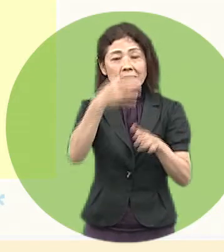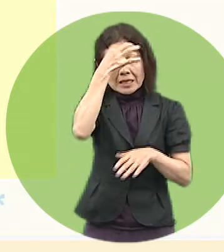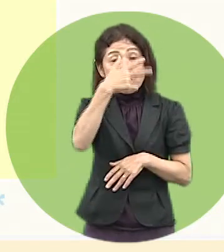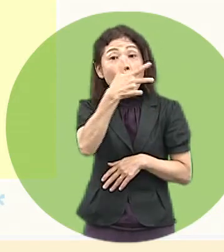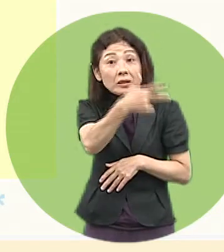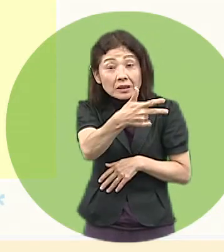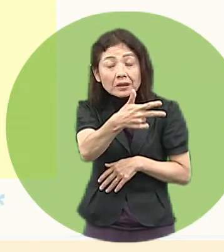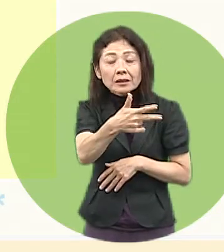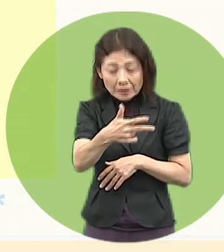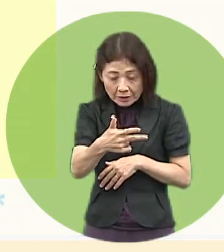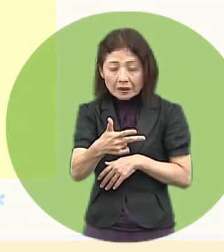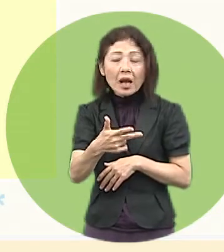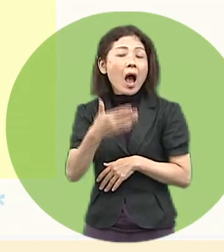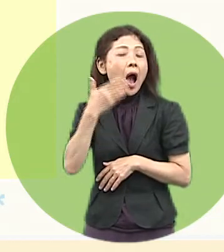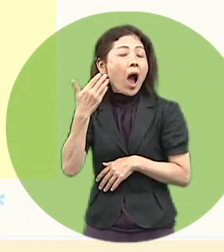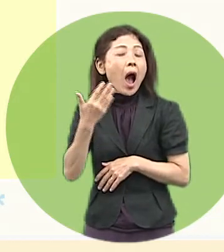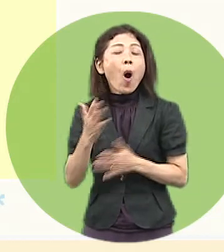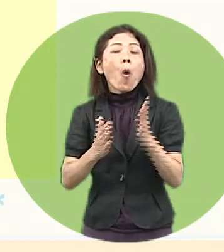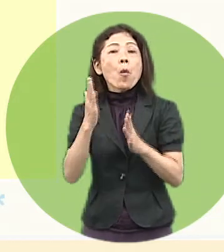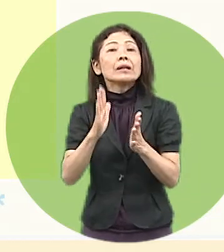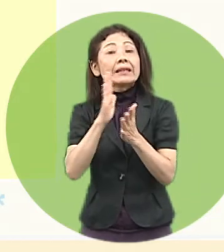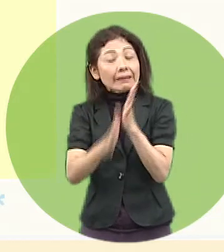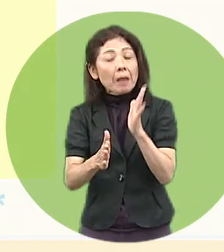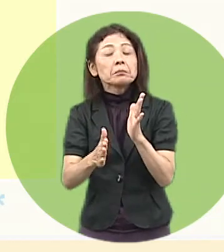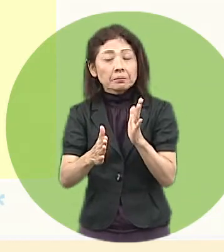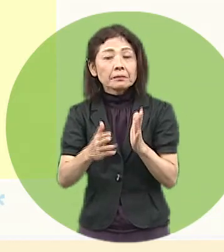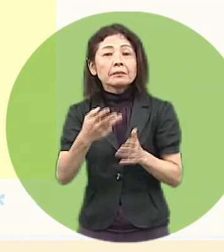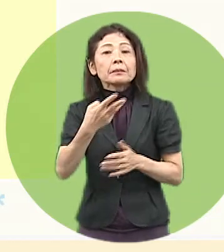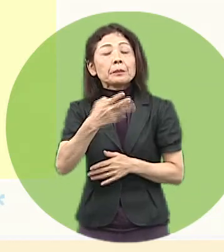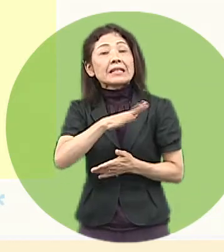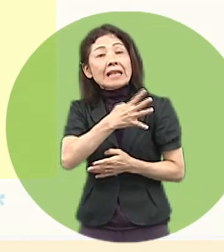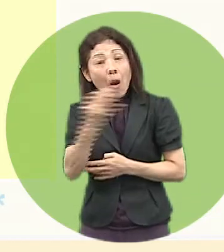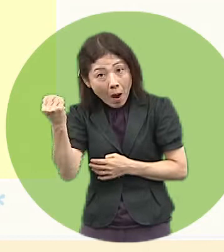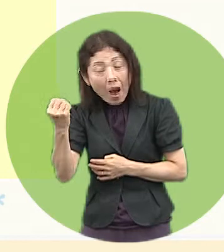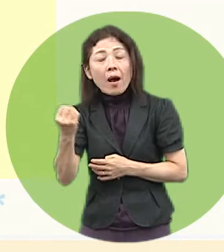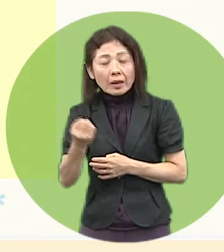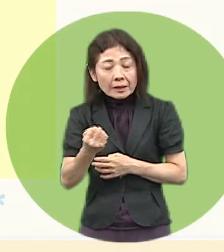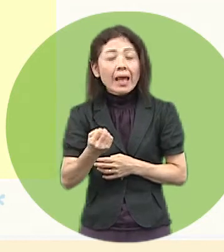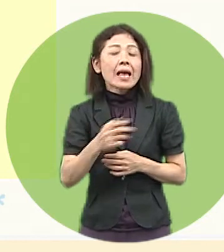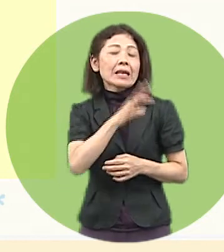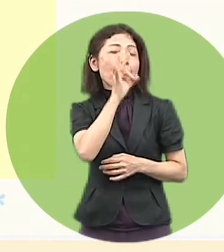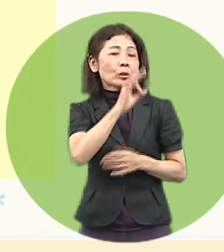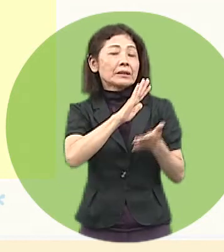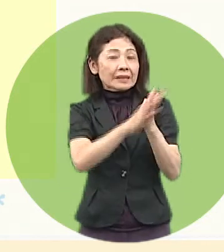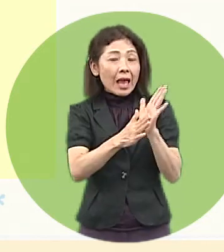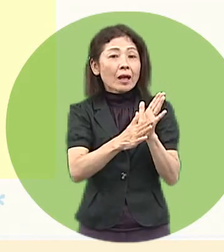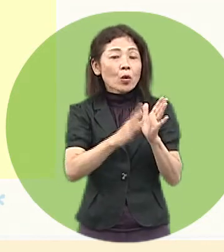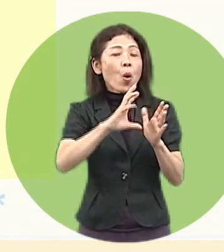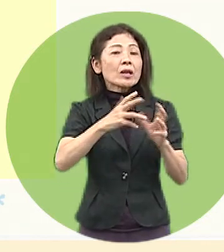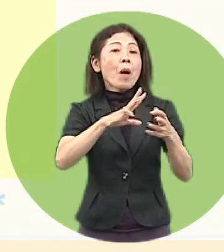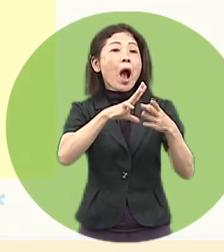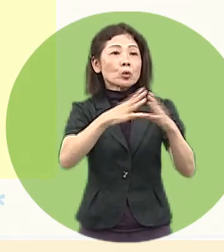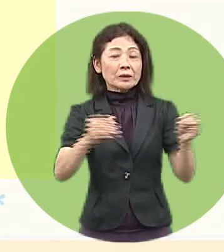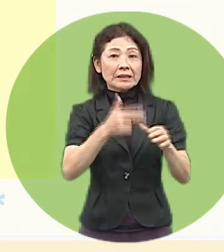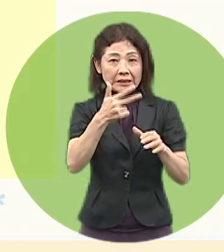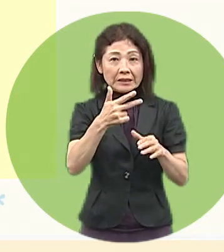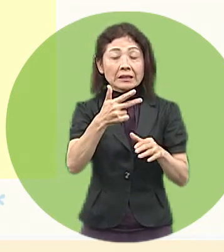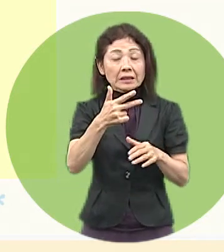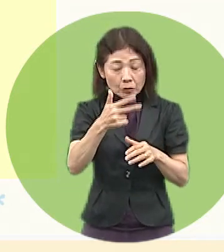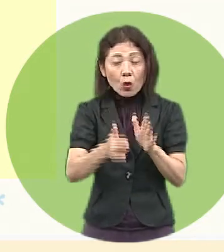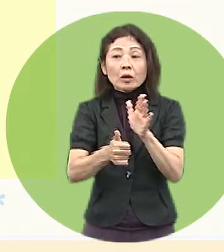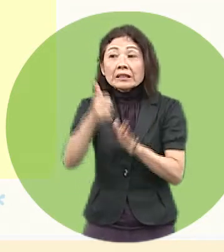市あー森県三沢市山口県岩国市の各自治体からそれぞれ市長